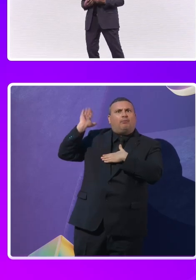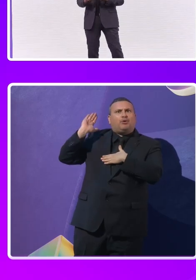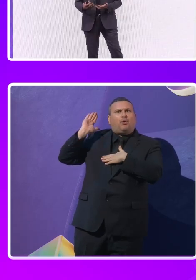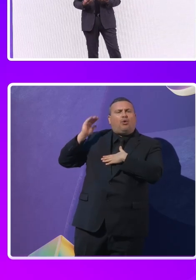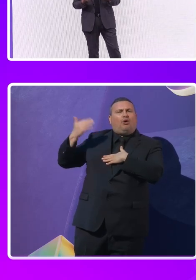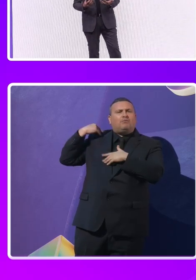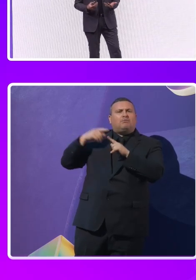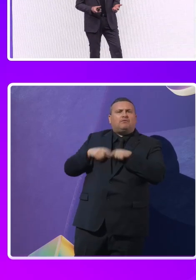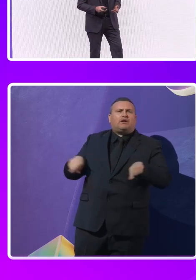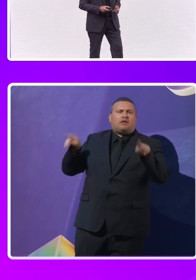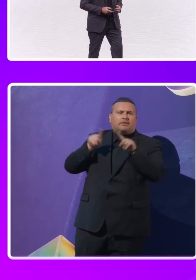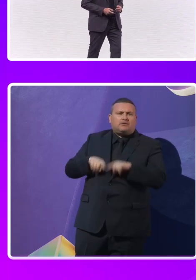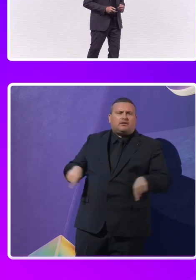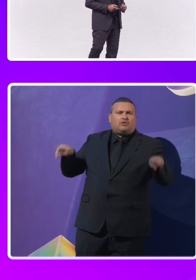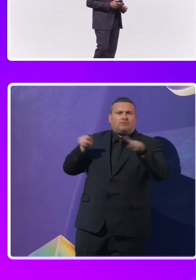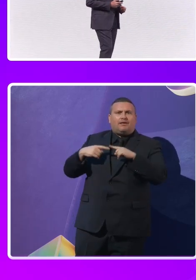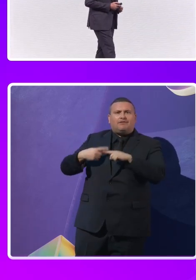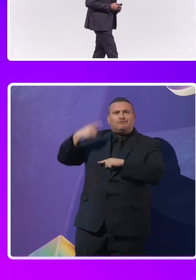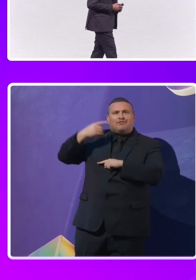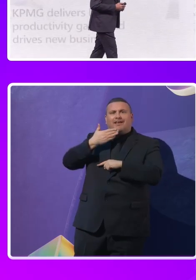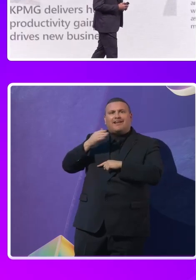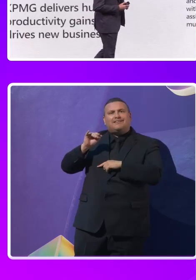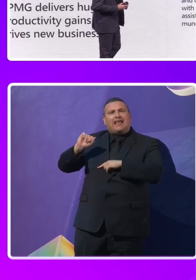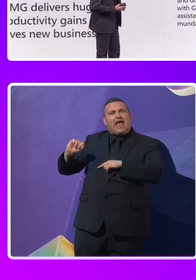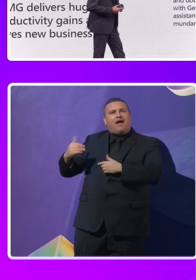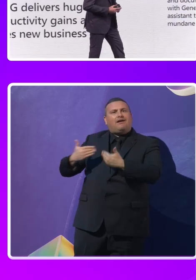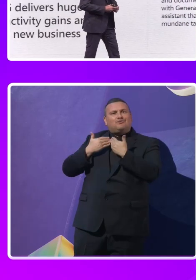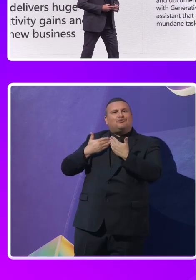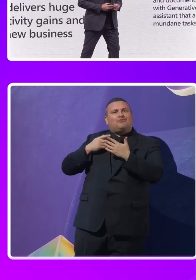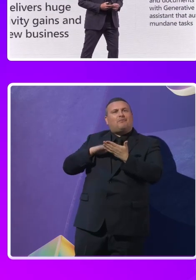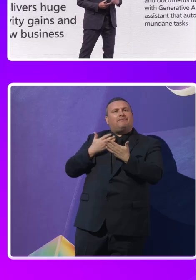e arrivo più contento a fine a fine giornata